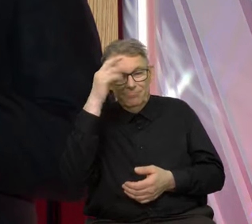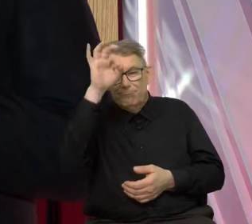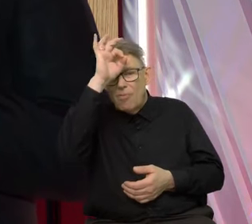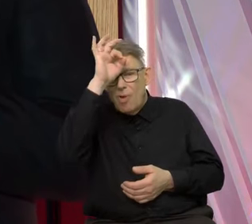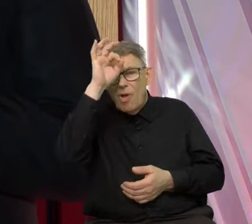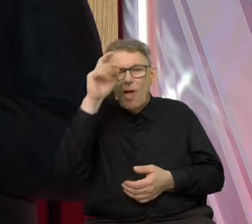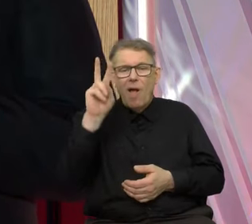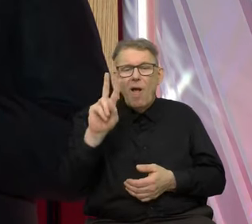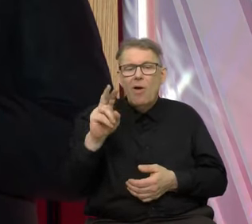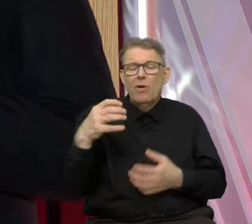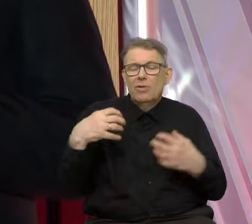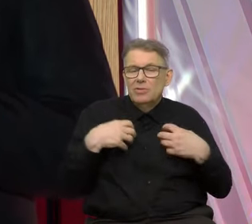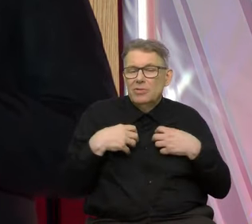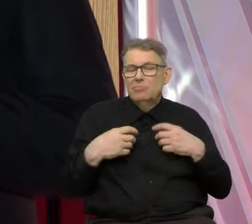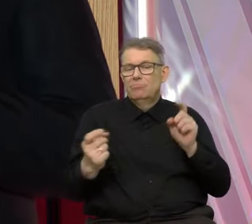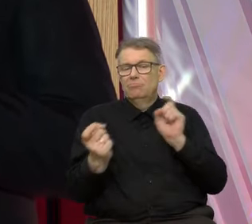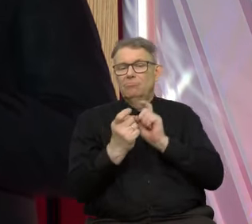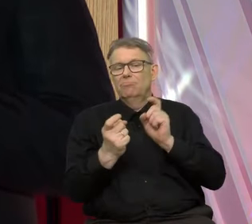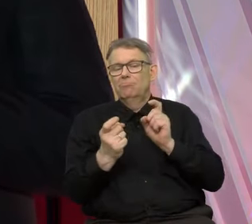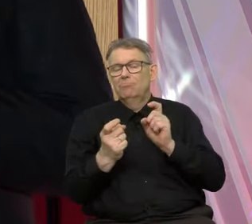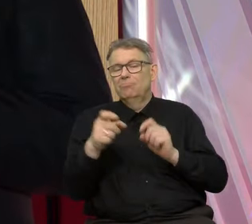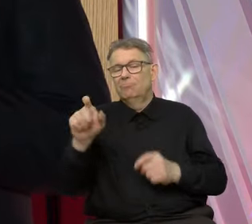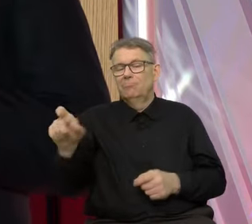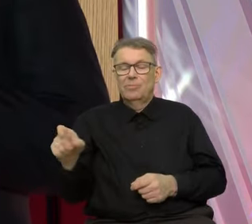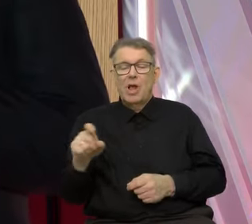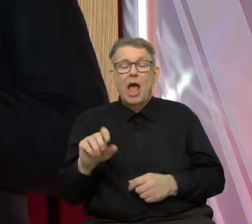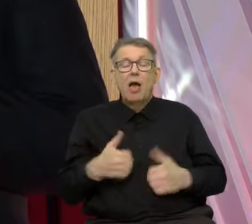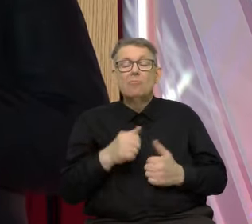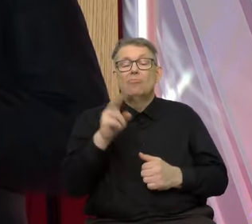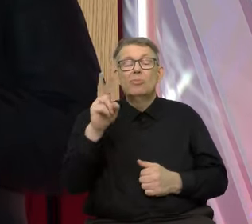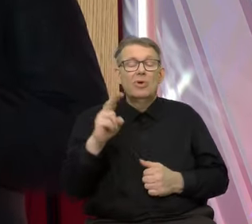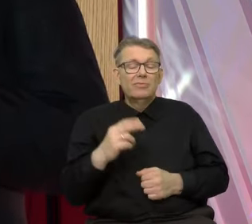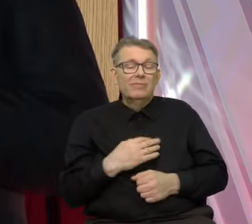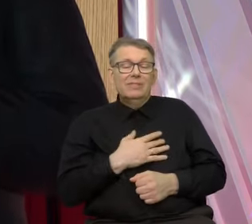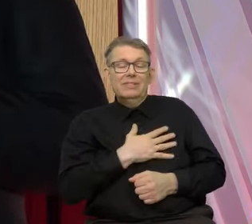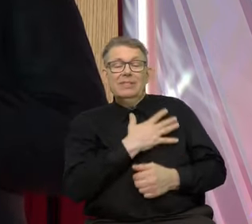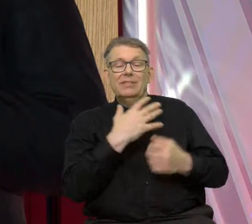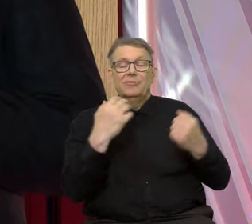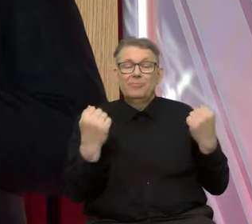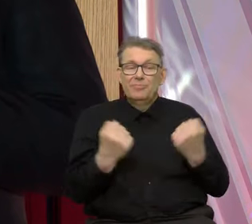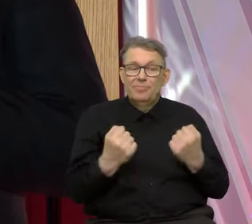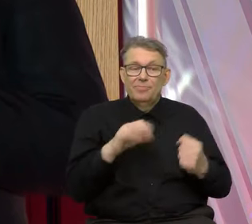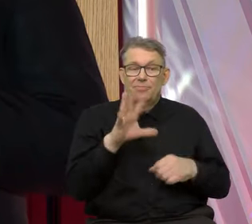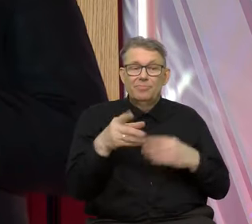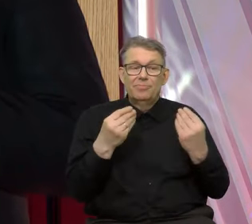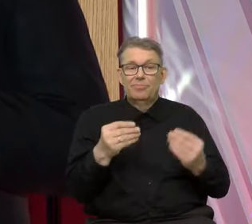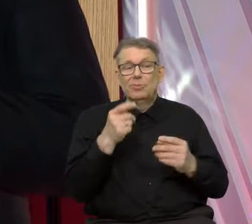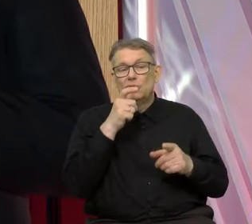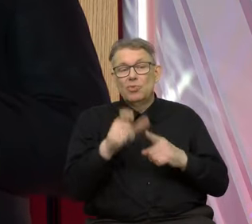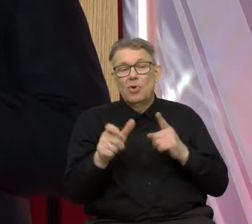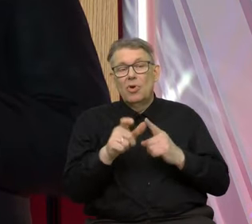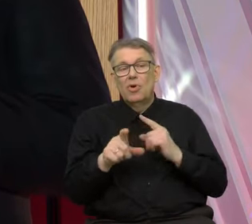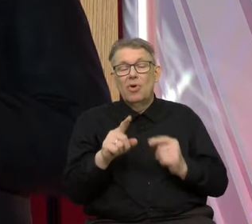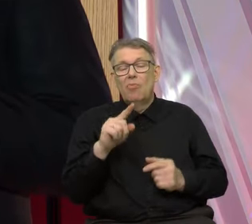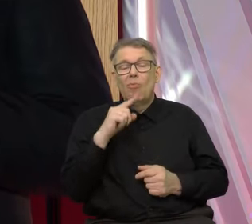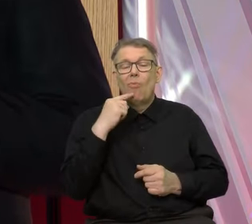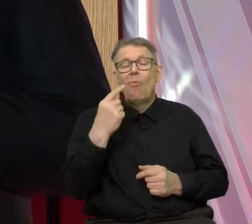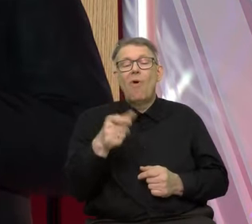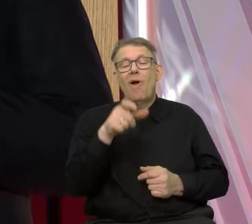kto żyje obok nich, żeby ktoś ze wzruszeniem i w tak pięknych słowach powiedział o